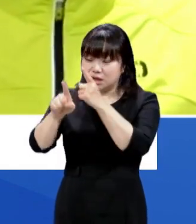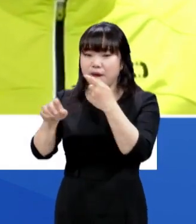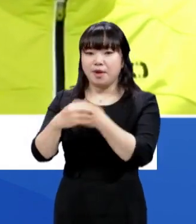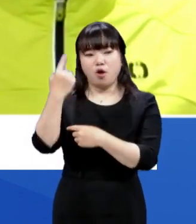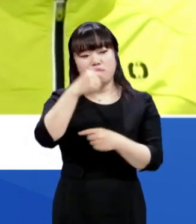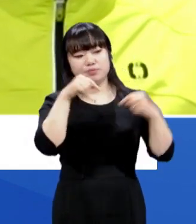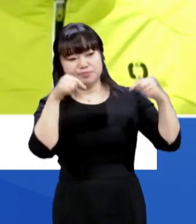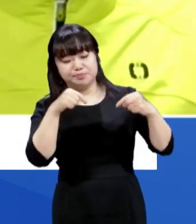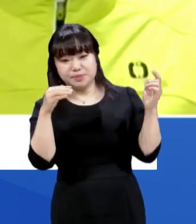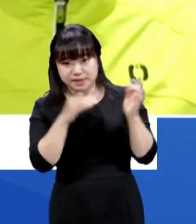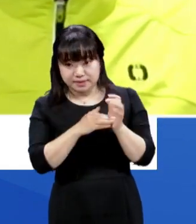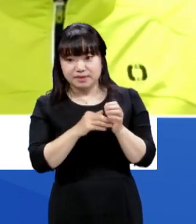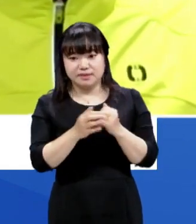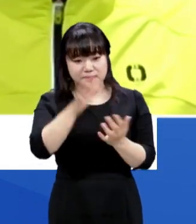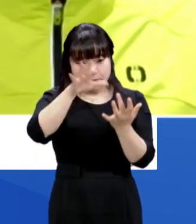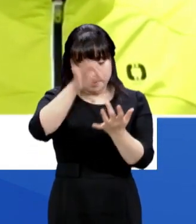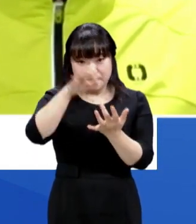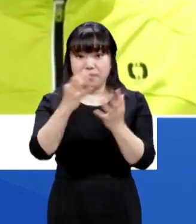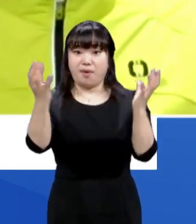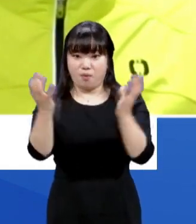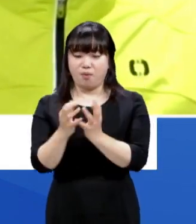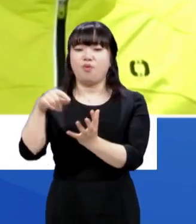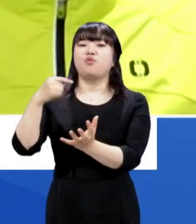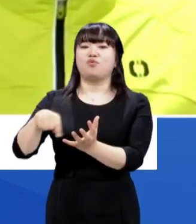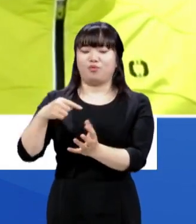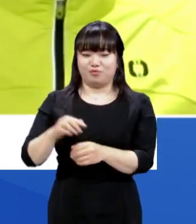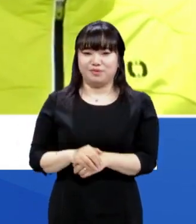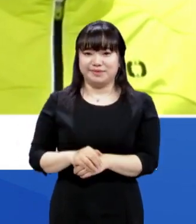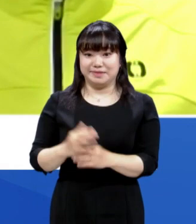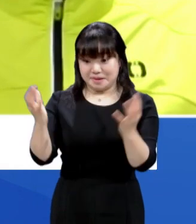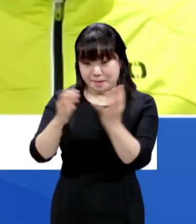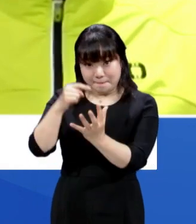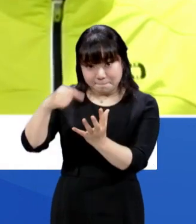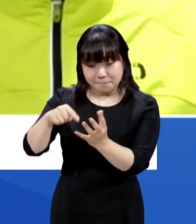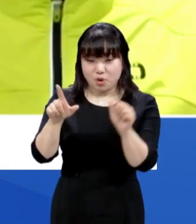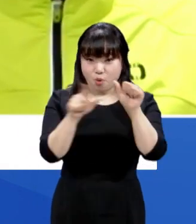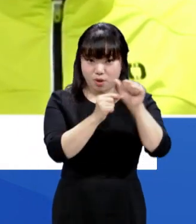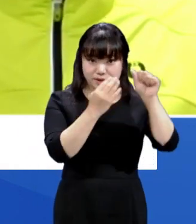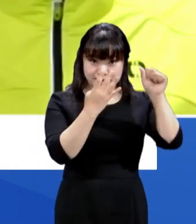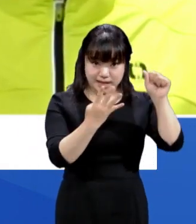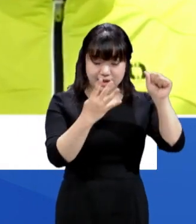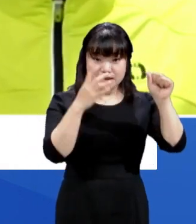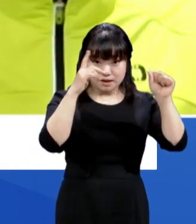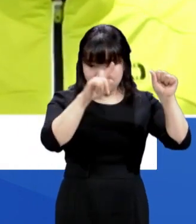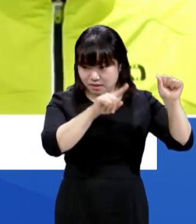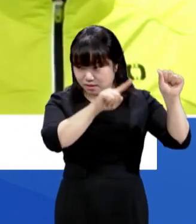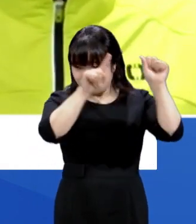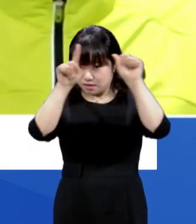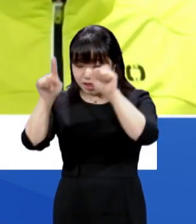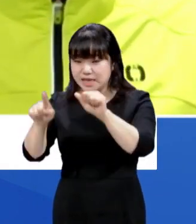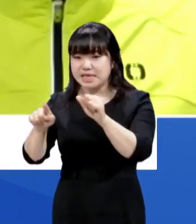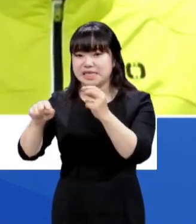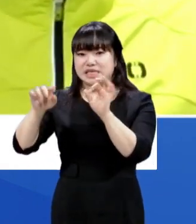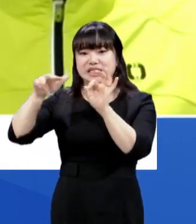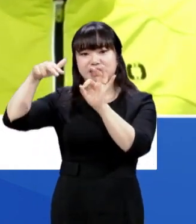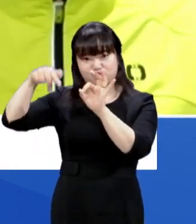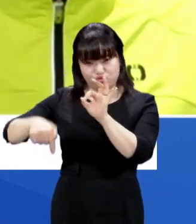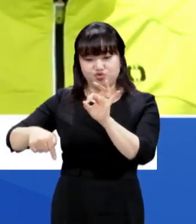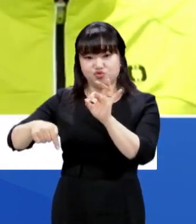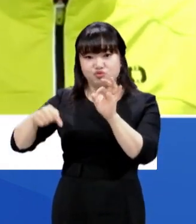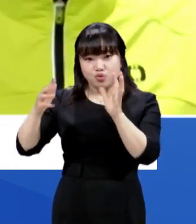수강 대상자 로 선정되었습니다 i 들어 1 5월 4일부터 총 10주에 걸쳐 서